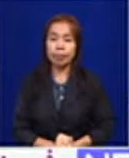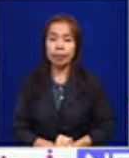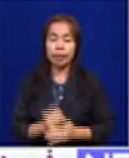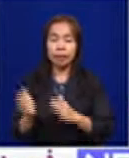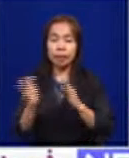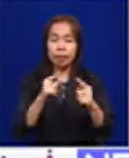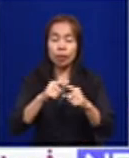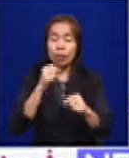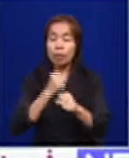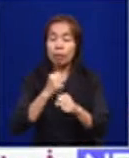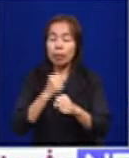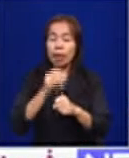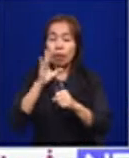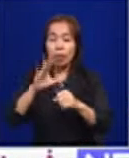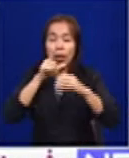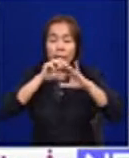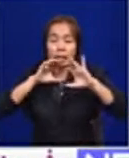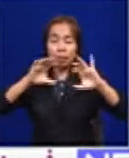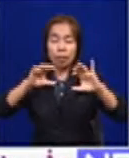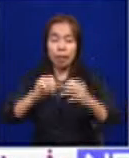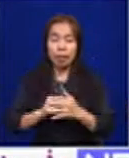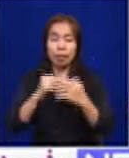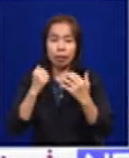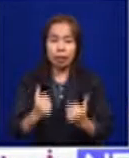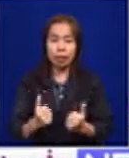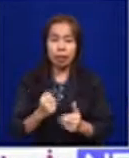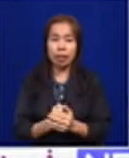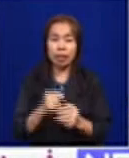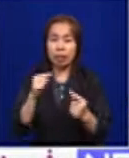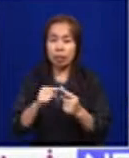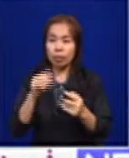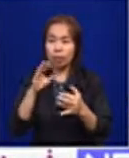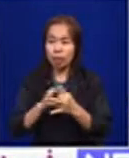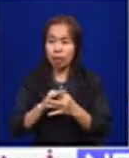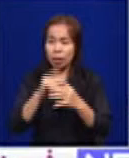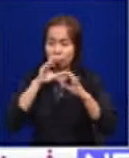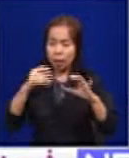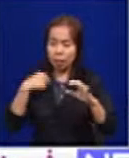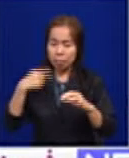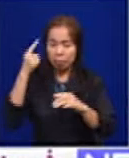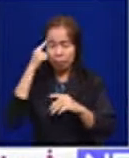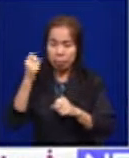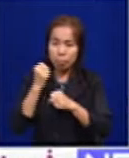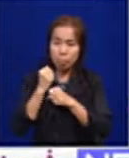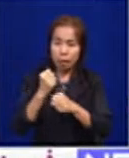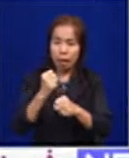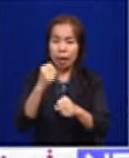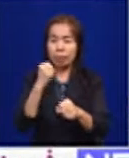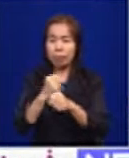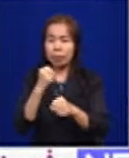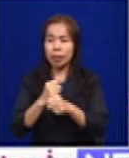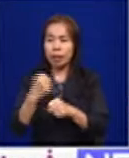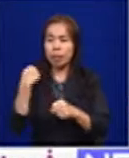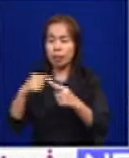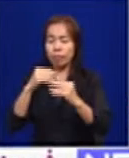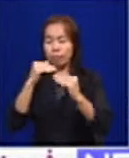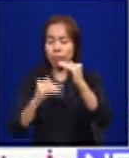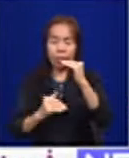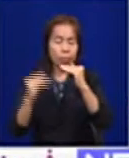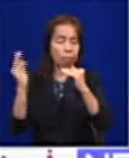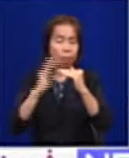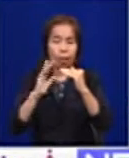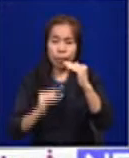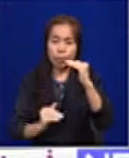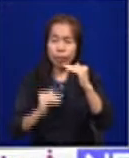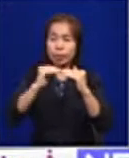มาดูการทำงานของรัฐบาลกันบ้างนะคะจะเห็นได้ว่ารัฐบาลนะคะก็มีความพยายามค่ะที่จะลดความเหลื่อมล้ำในสังคมนะค